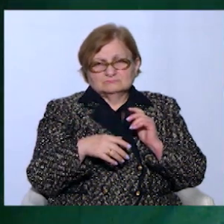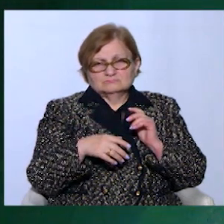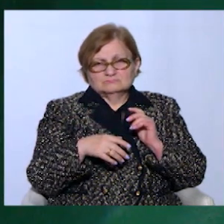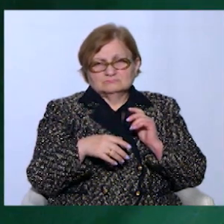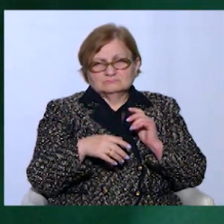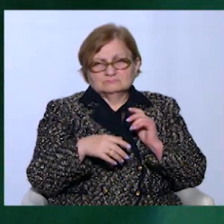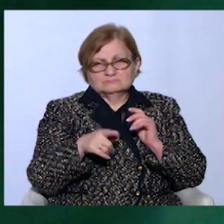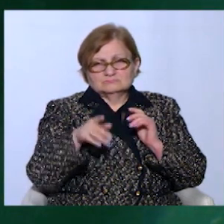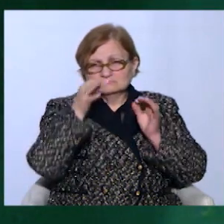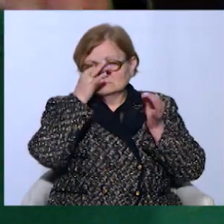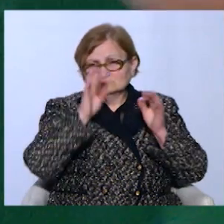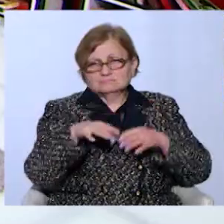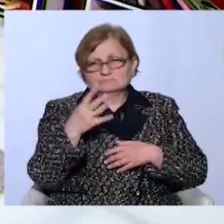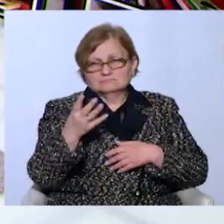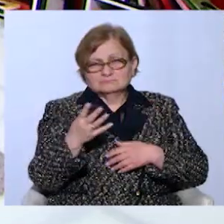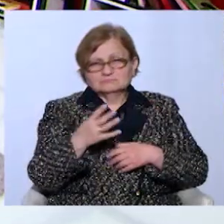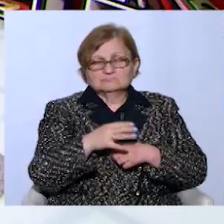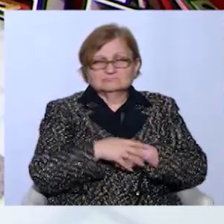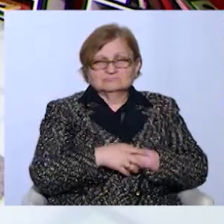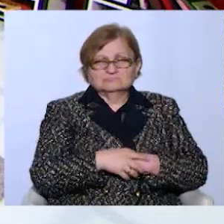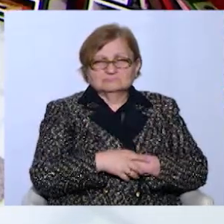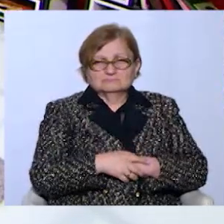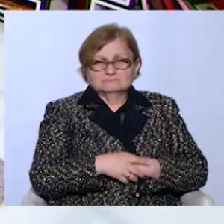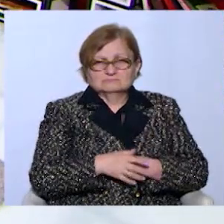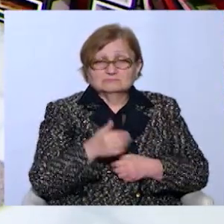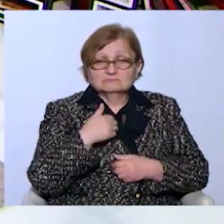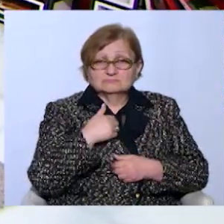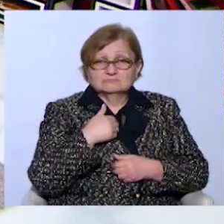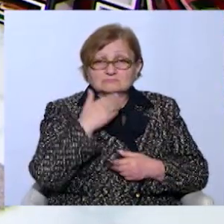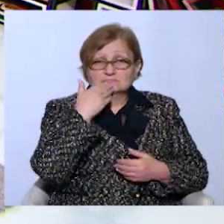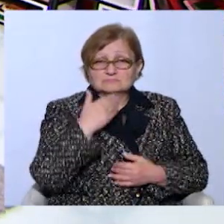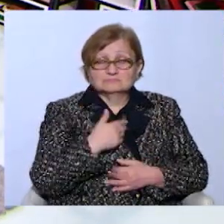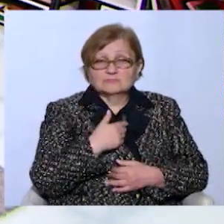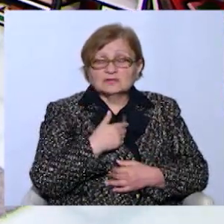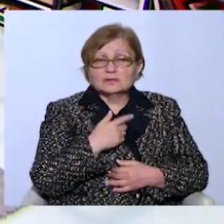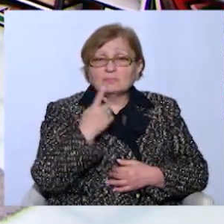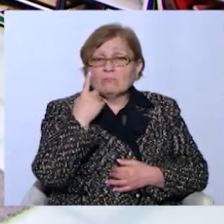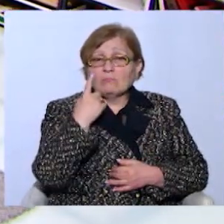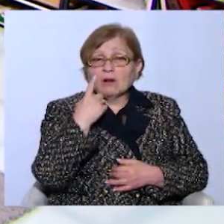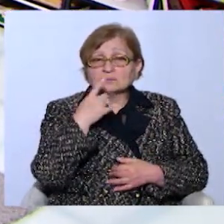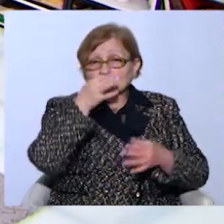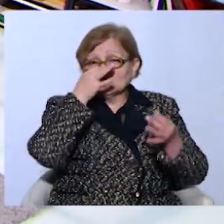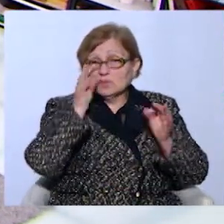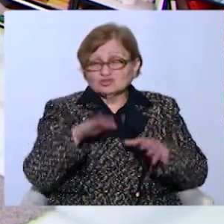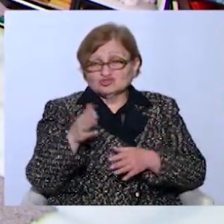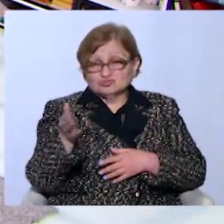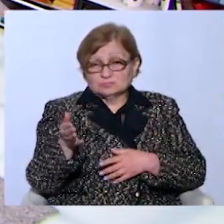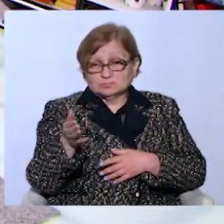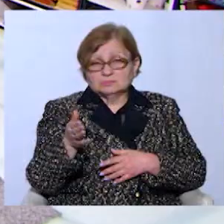და ნაშთი 4. მაგრამ თუ მეკითხებიან მე მარტო რა იქნება ნაშთი. მე ხო ესე დავსი